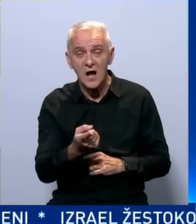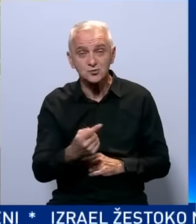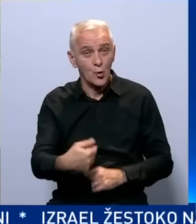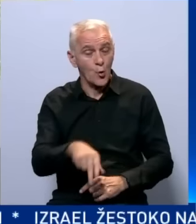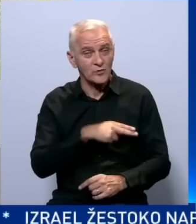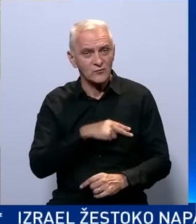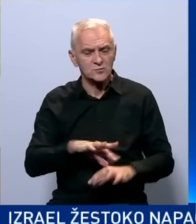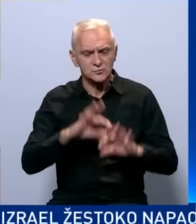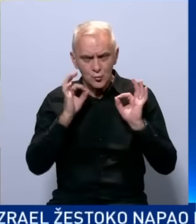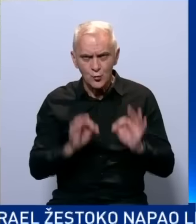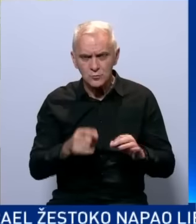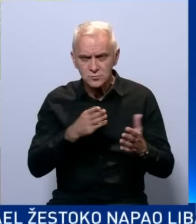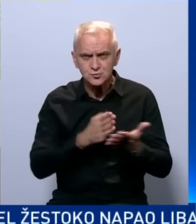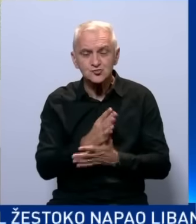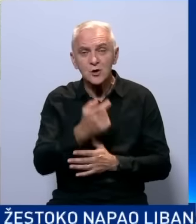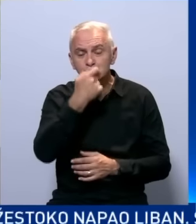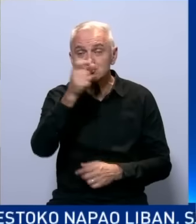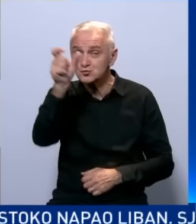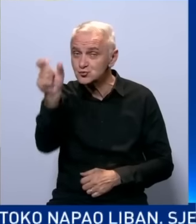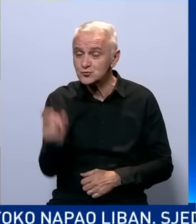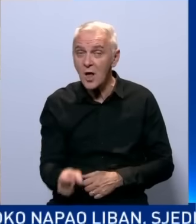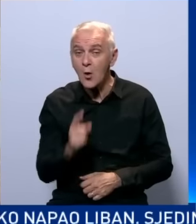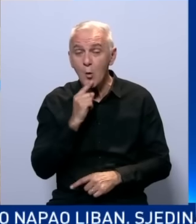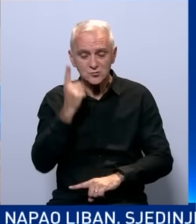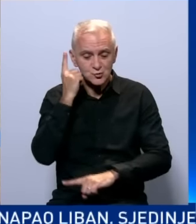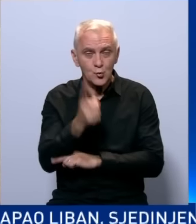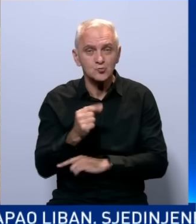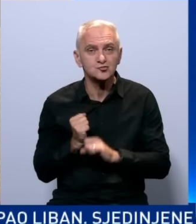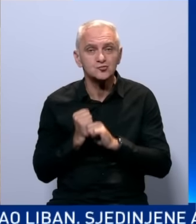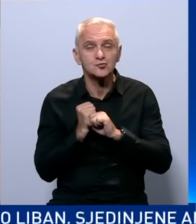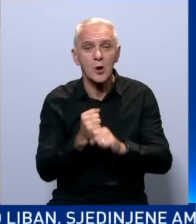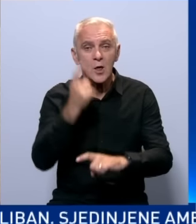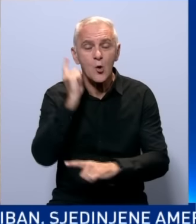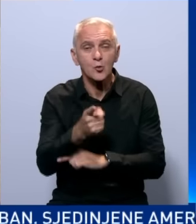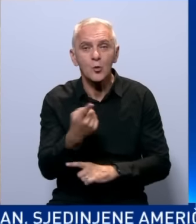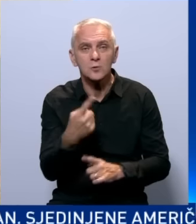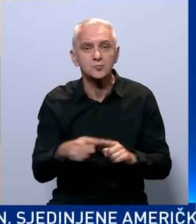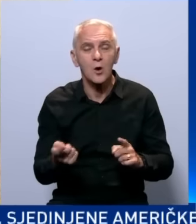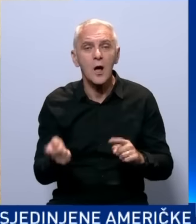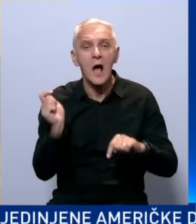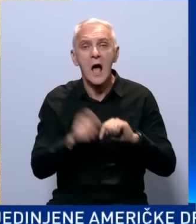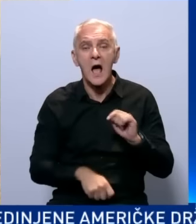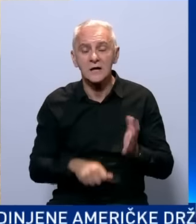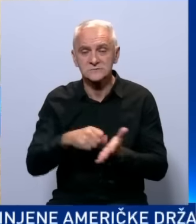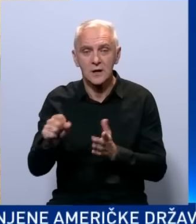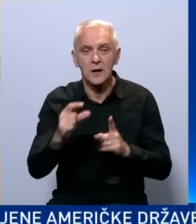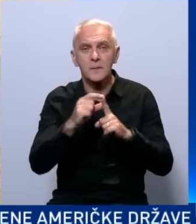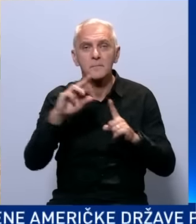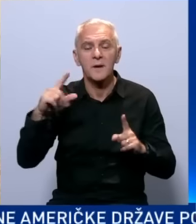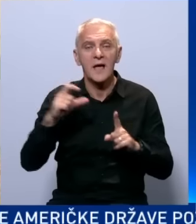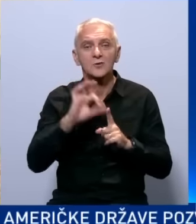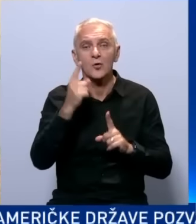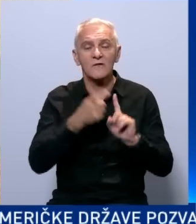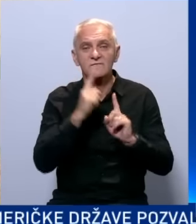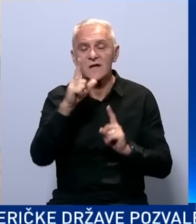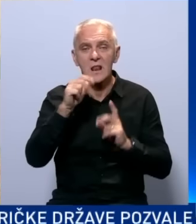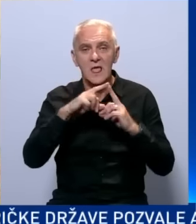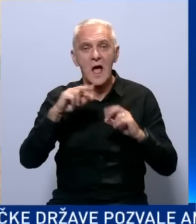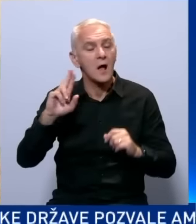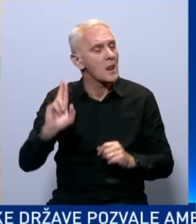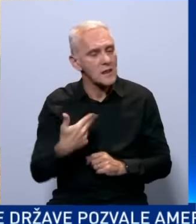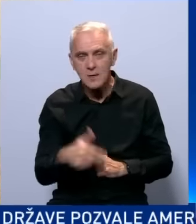odgovornost u konkretnom slučaju na sudiji koji se odlučio donijeti odluku o otkupu kazne. Pedofilija ne može koštati